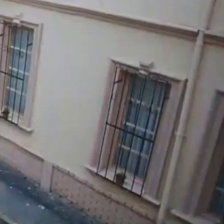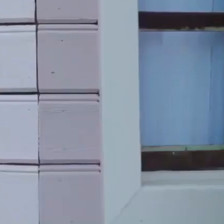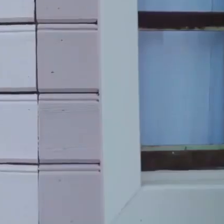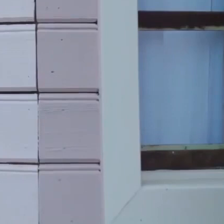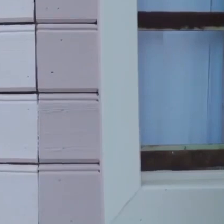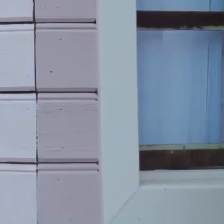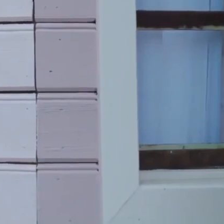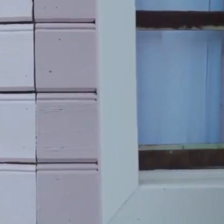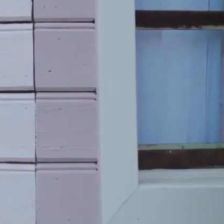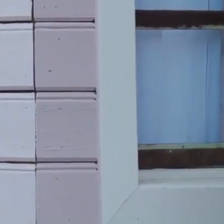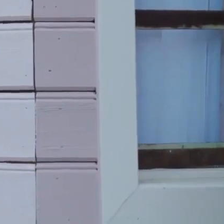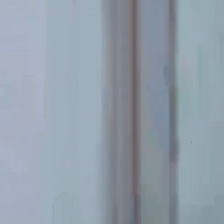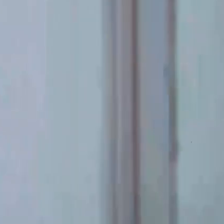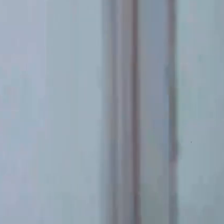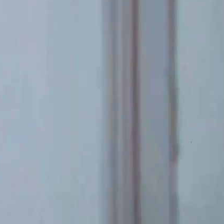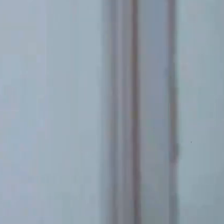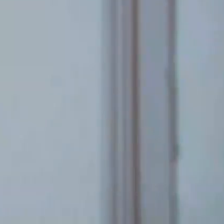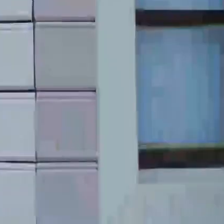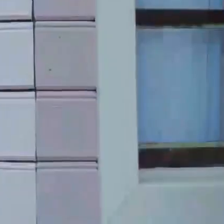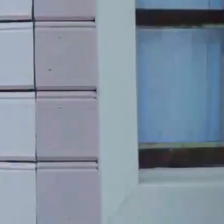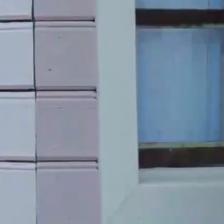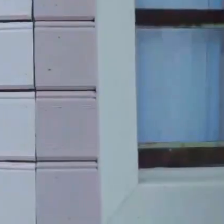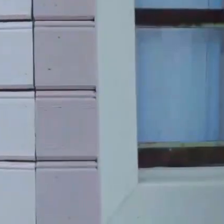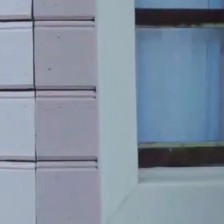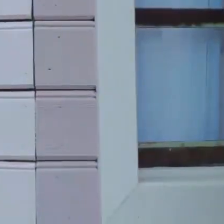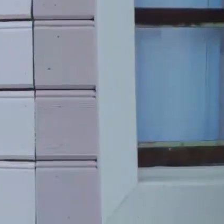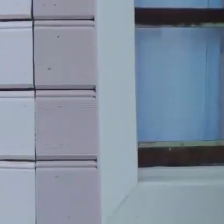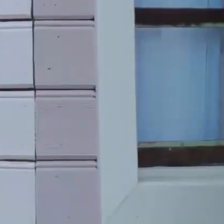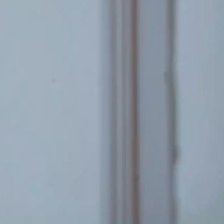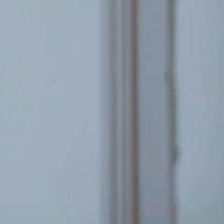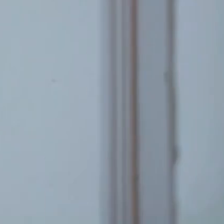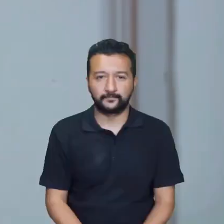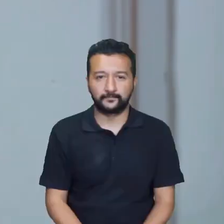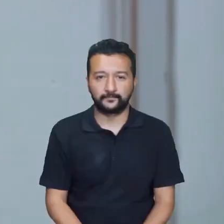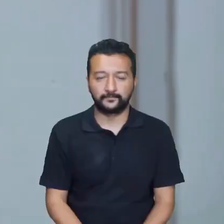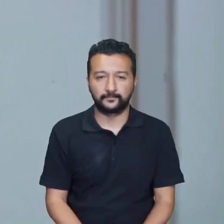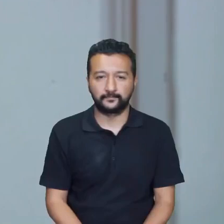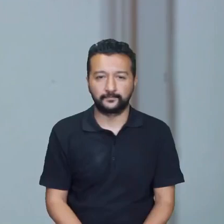Tarık camdan aşağıya bakıp karşı eve gülümsedi. Itır camın arkasında ne sallıyor?